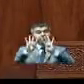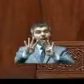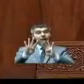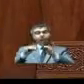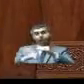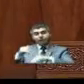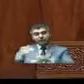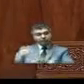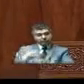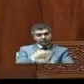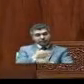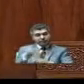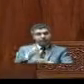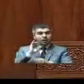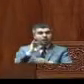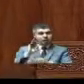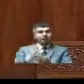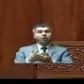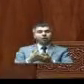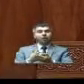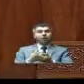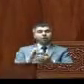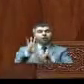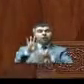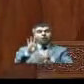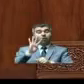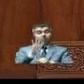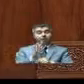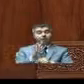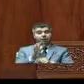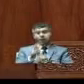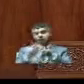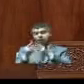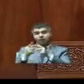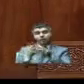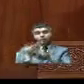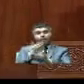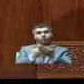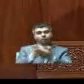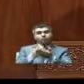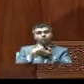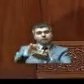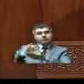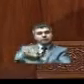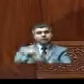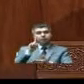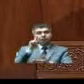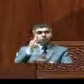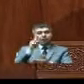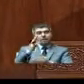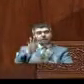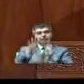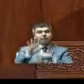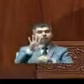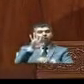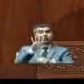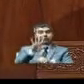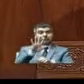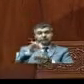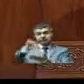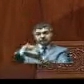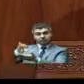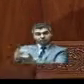المصالح متدخلة على فتح ما يقارب من 10 طرق وطنية و18 طريقا